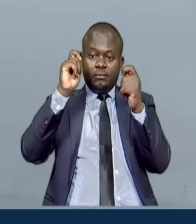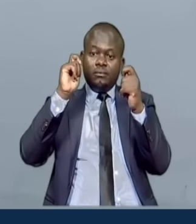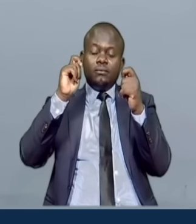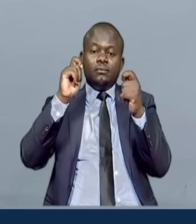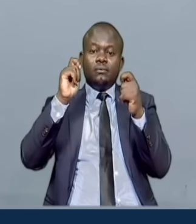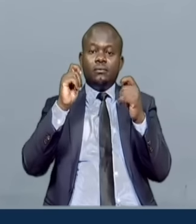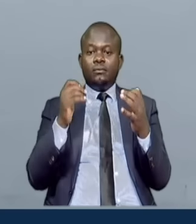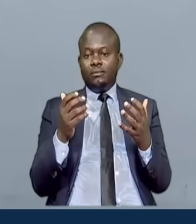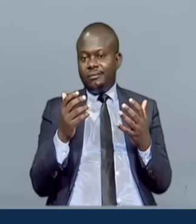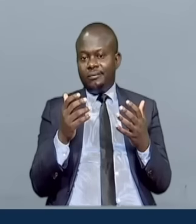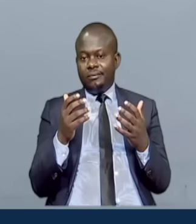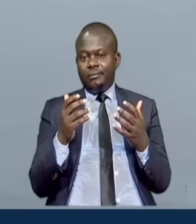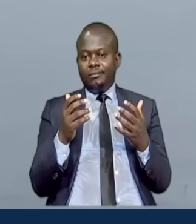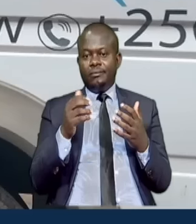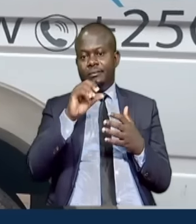na